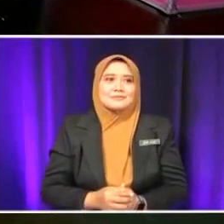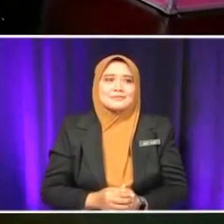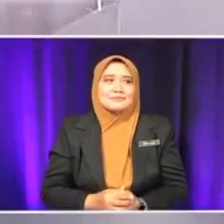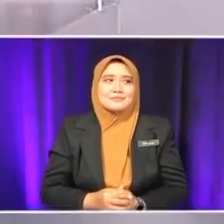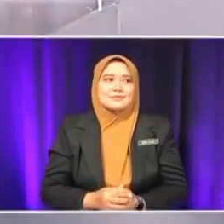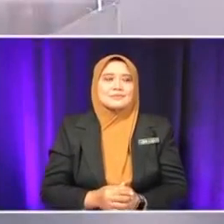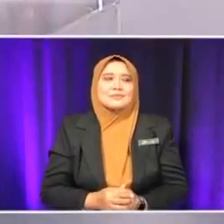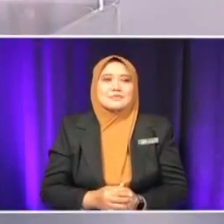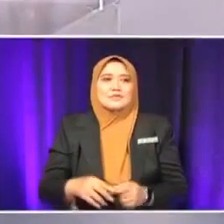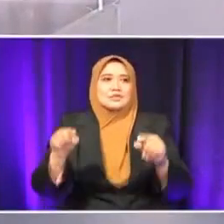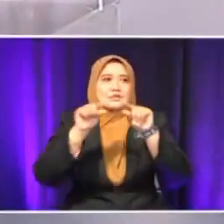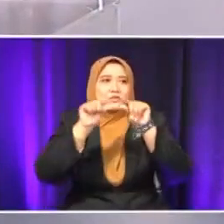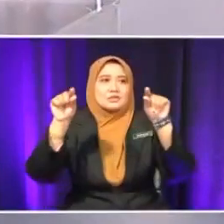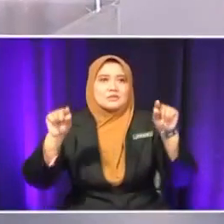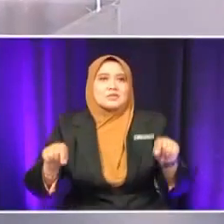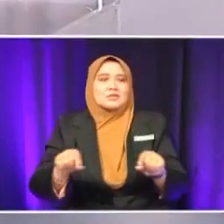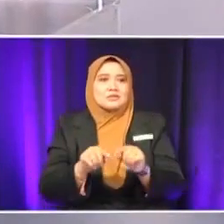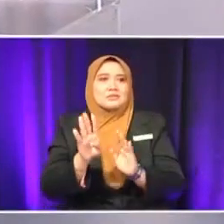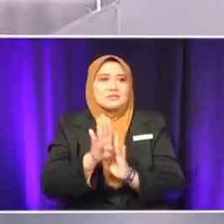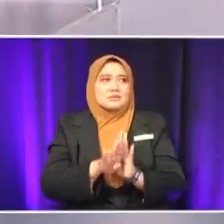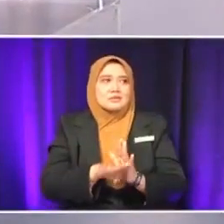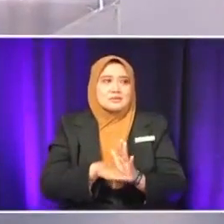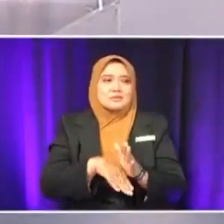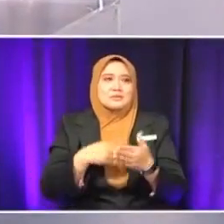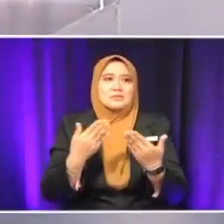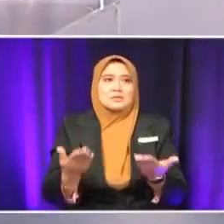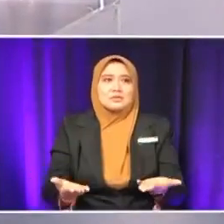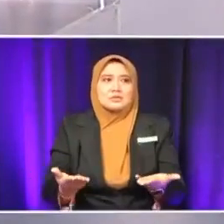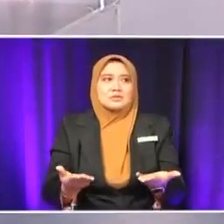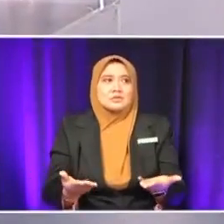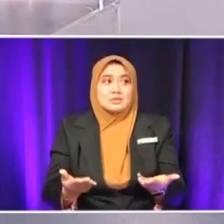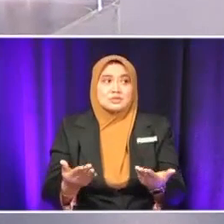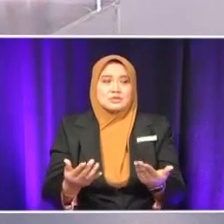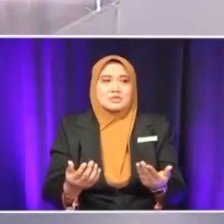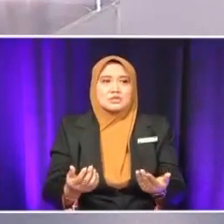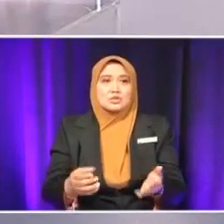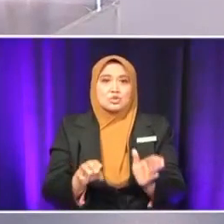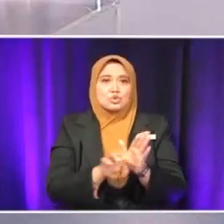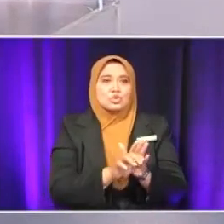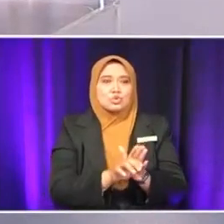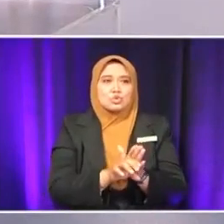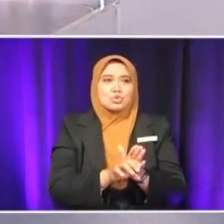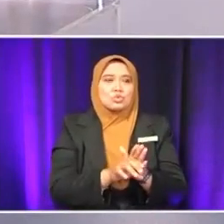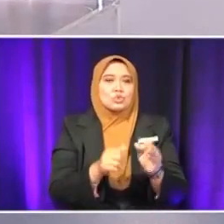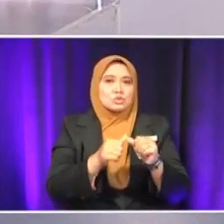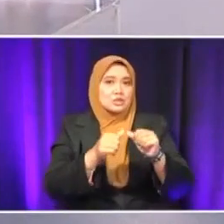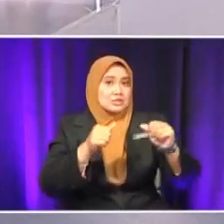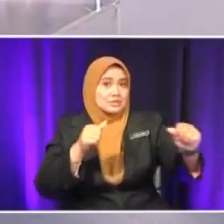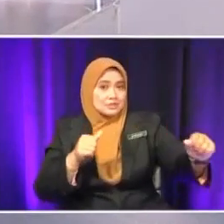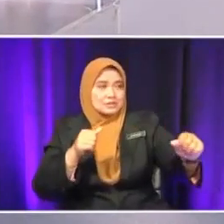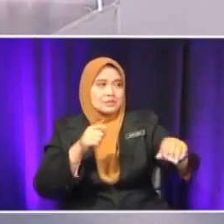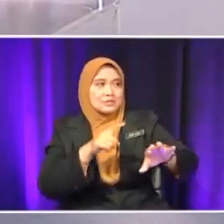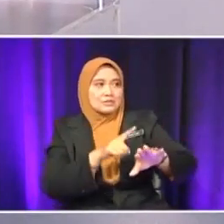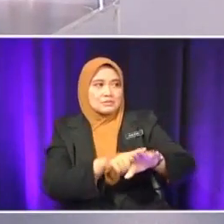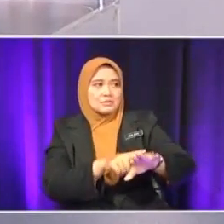graf berpemberat, jarak dan masa. Jarak, masa. Itu contoh. Jarak, masa. Yeah. Dan satu lagi tadi, cikgu